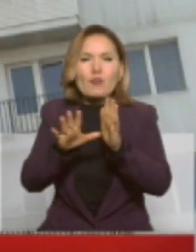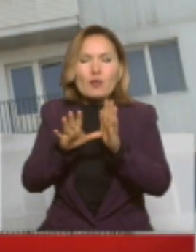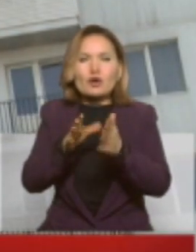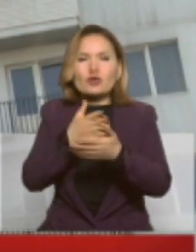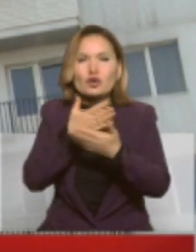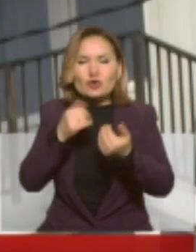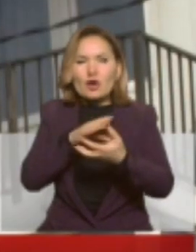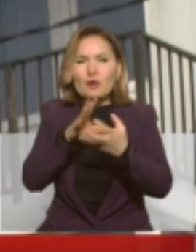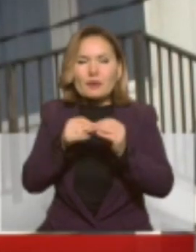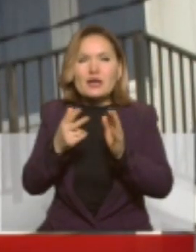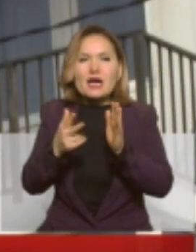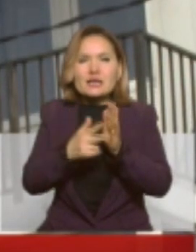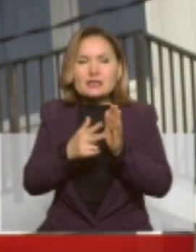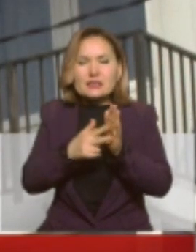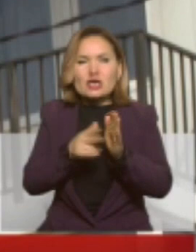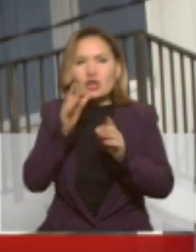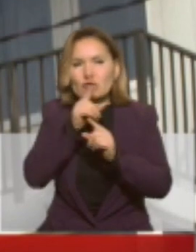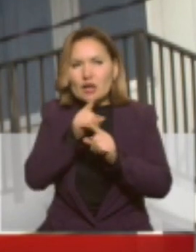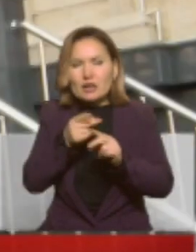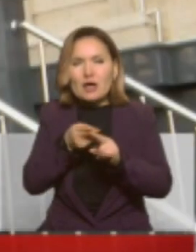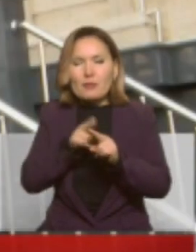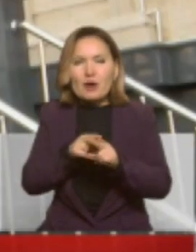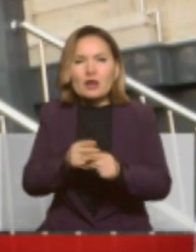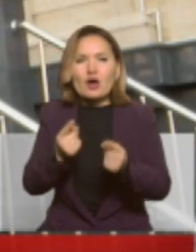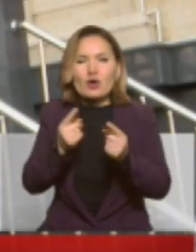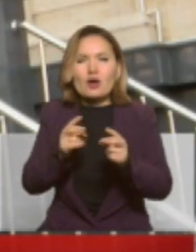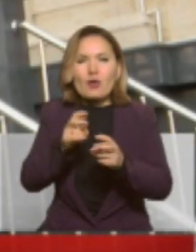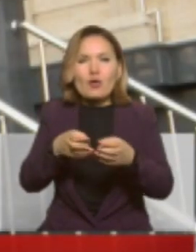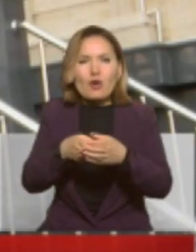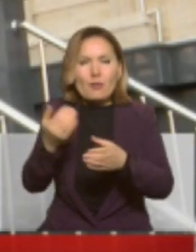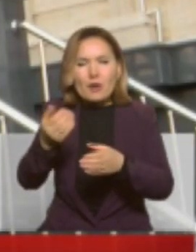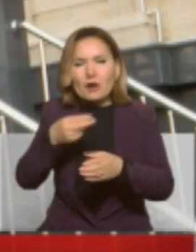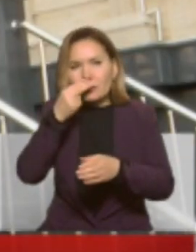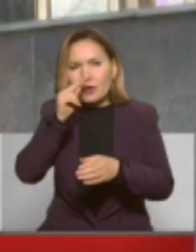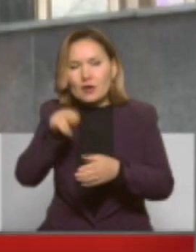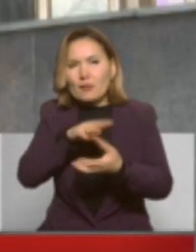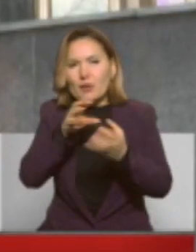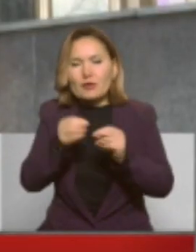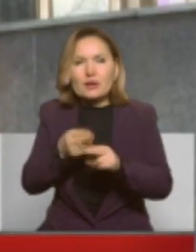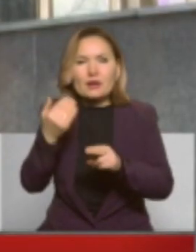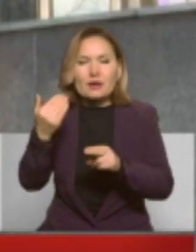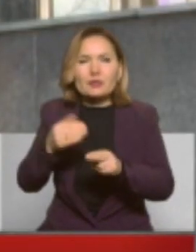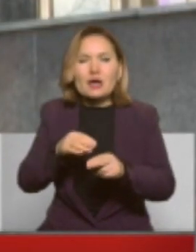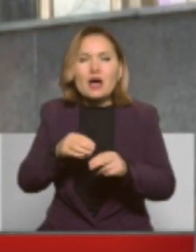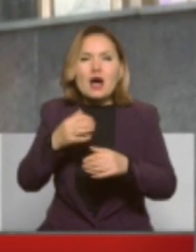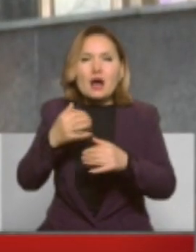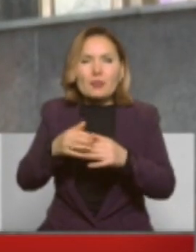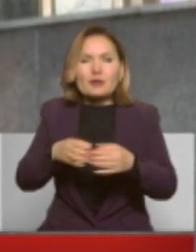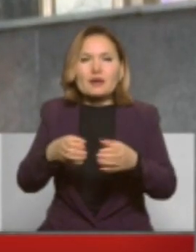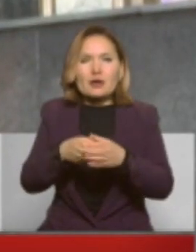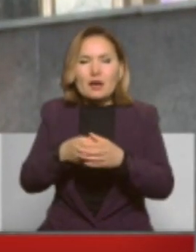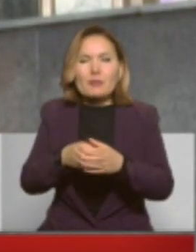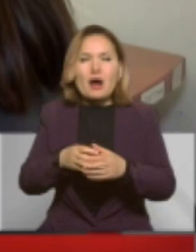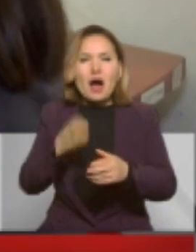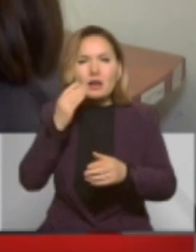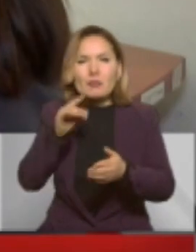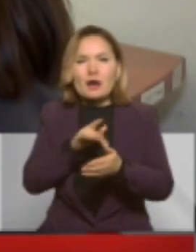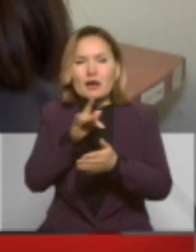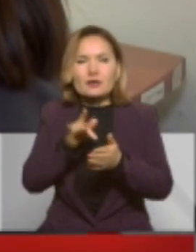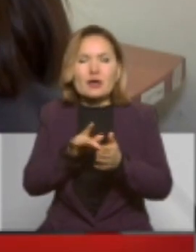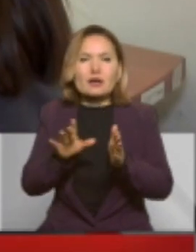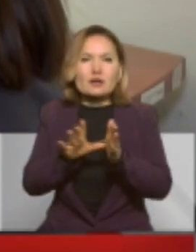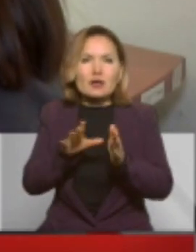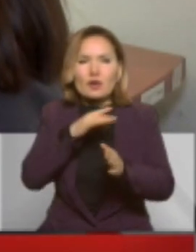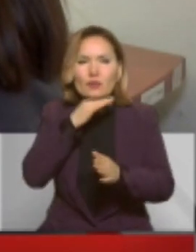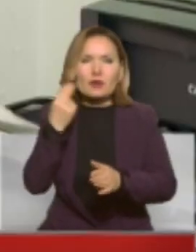жылдан бері Биаж транскомпаниясы жауапты. Анықталғандай тоқтаратушы делдал мекеменің Алматы энергосбытке берешегі